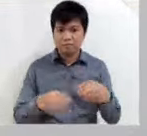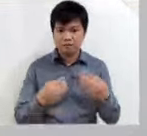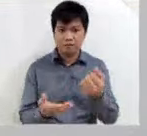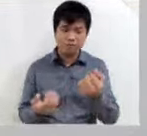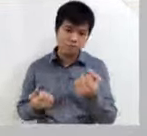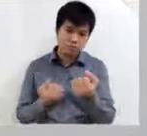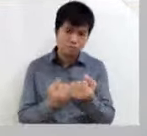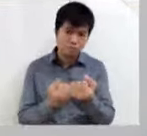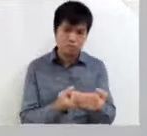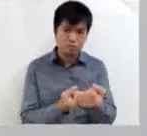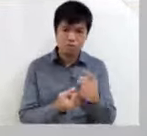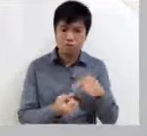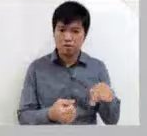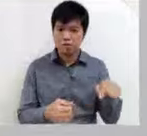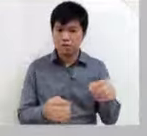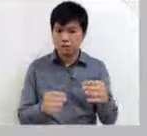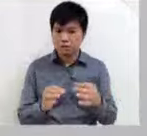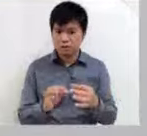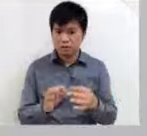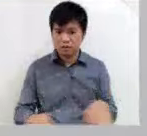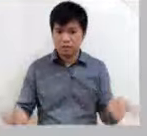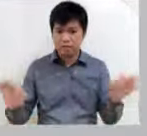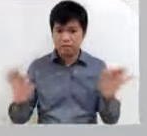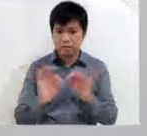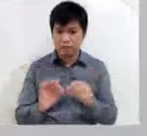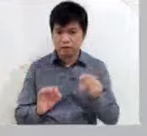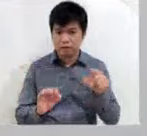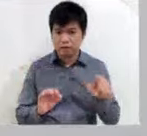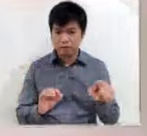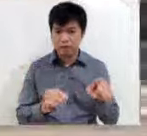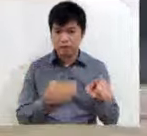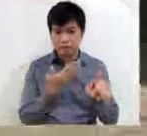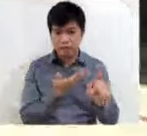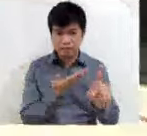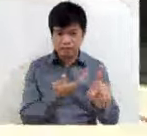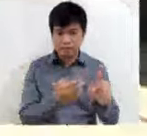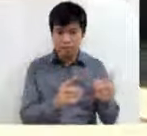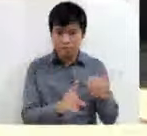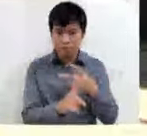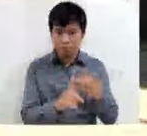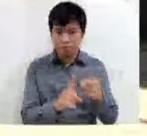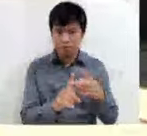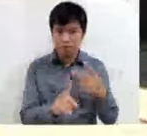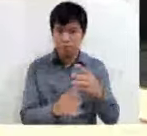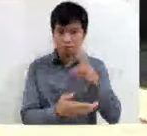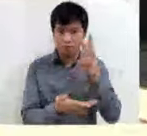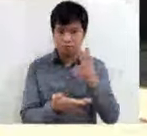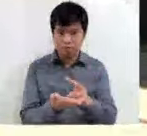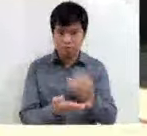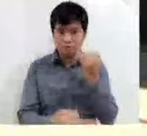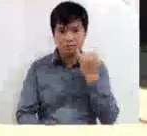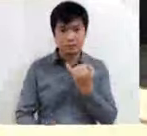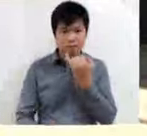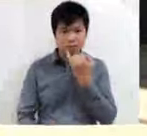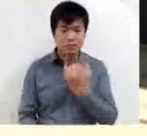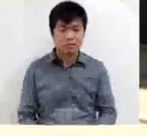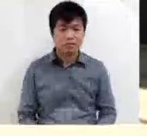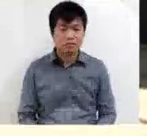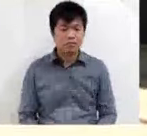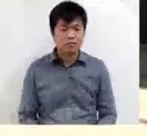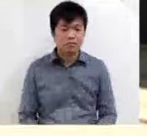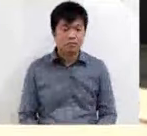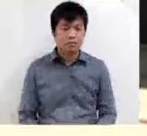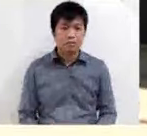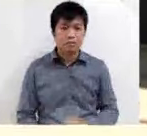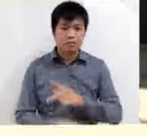punto ay ikaw ay naging biktima dito sa Israel. Sa Pilipinas naman, nilalatag na rin ng OWA ang